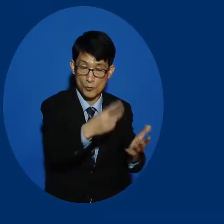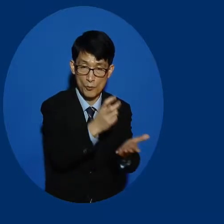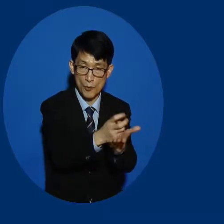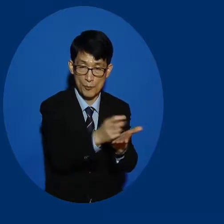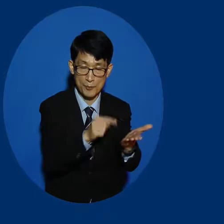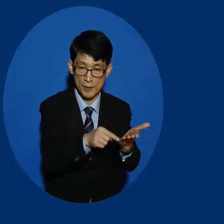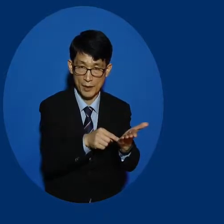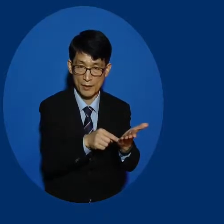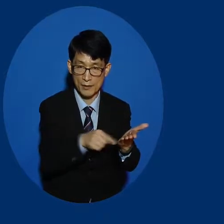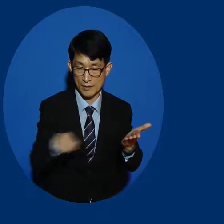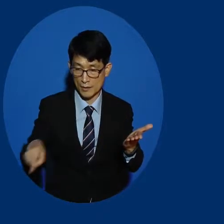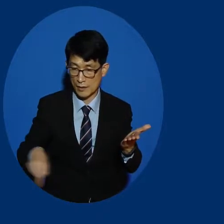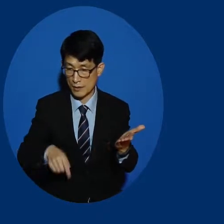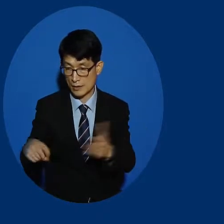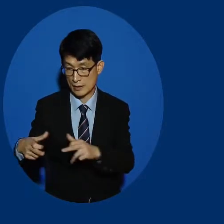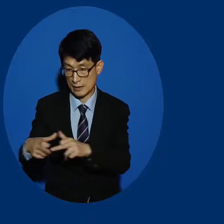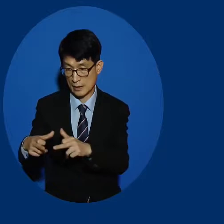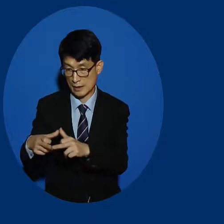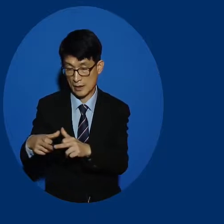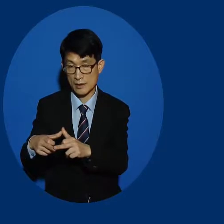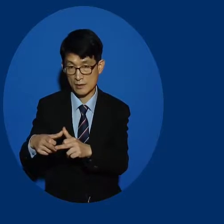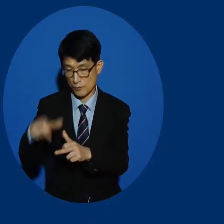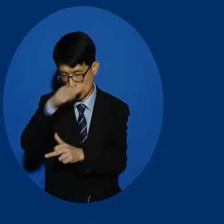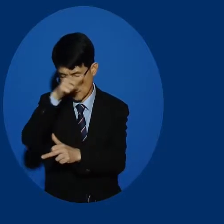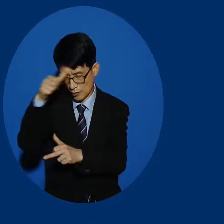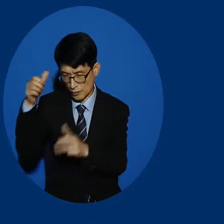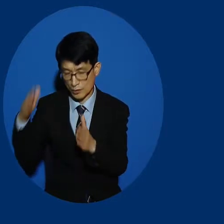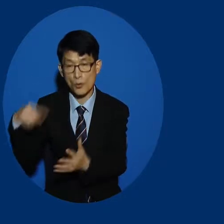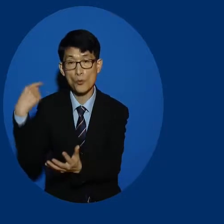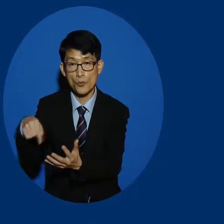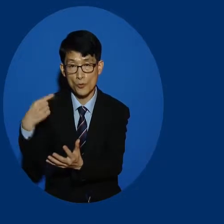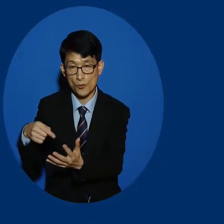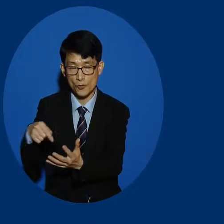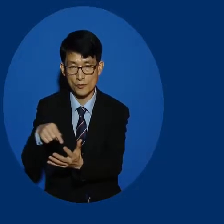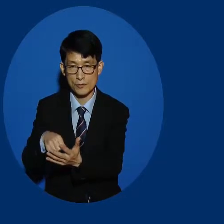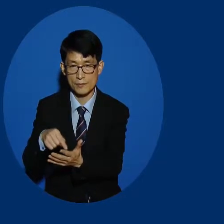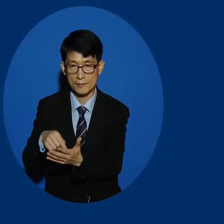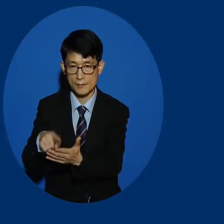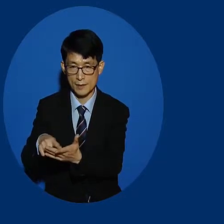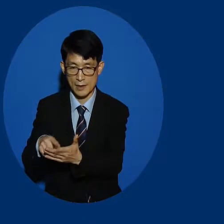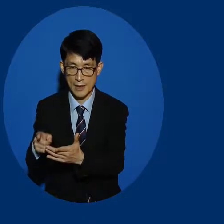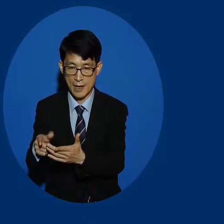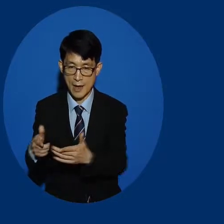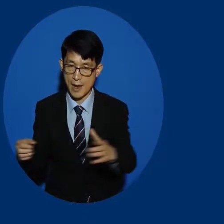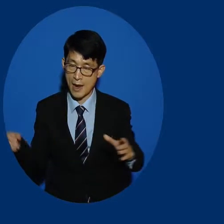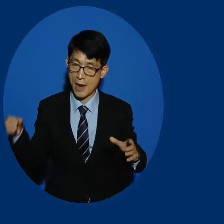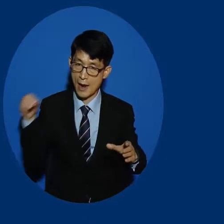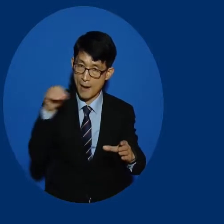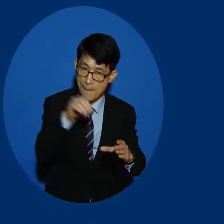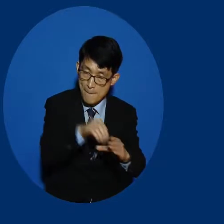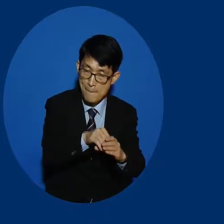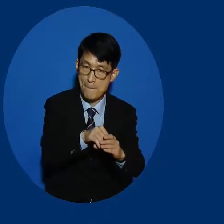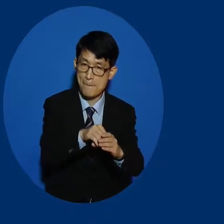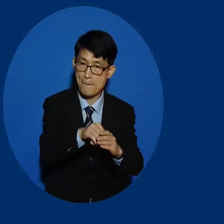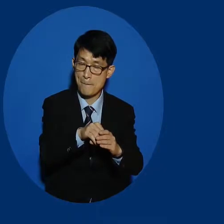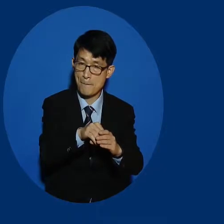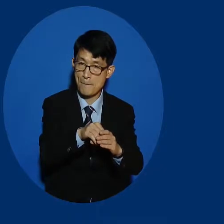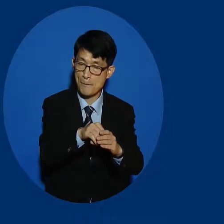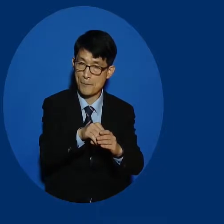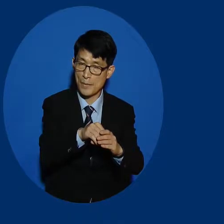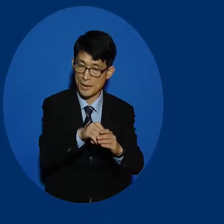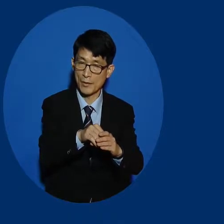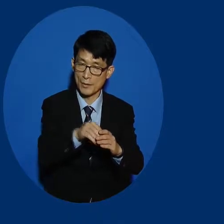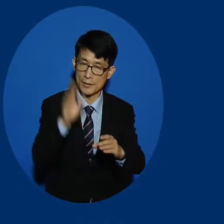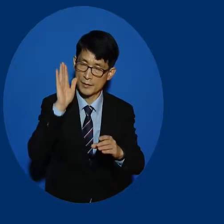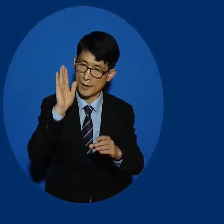국가와 지자체의 장애인 평생교육에 대한 책무를 적시했기 때문에 앞으로 많은 변화들이 있을